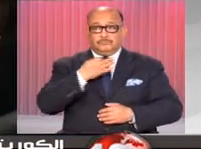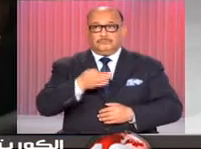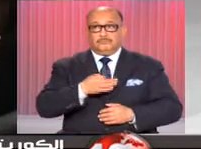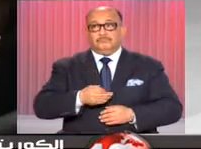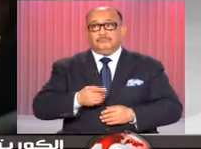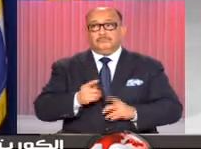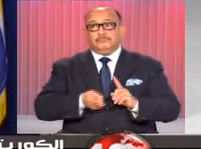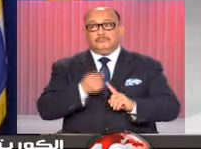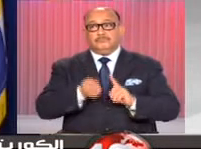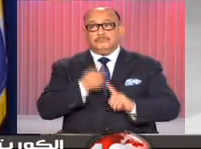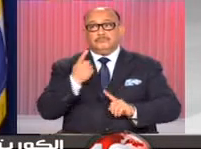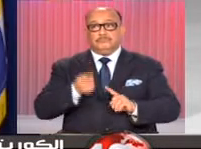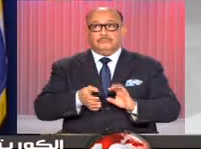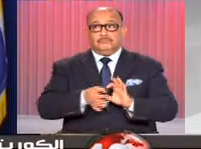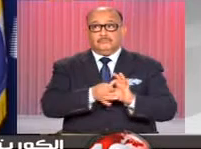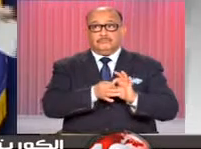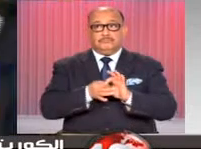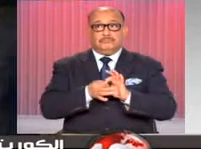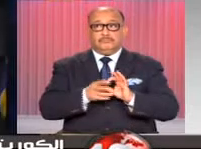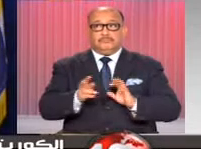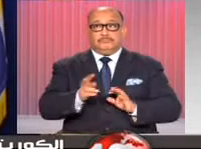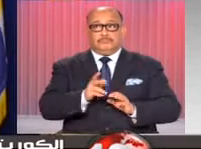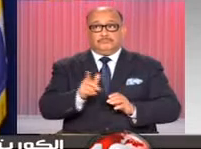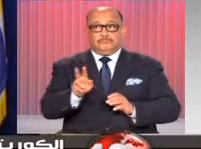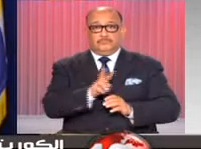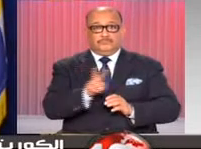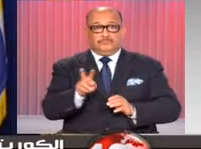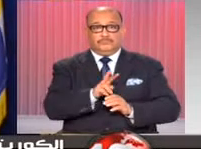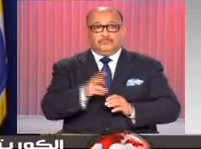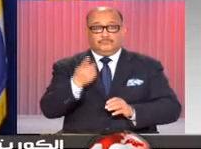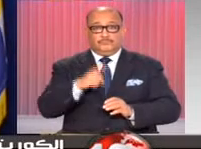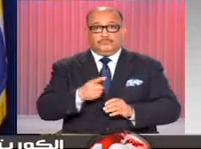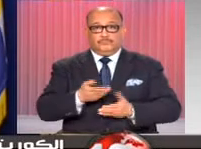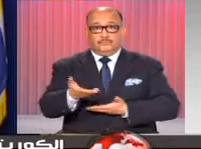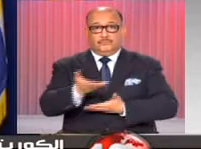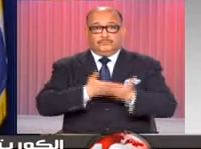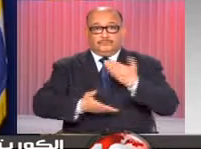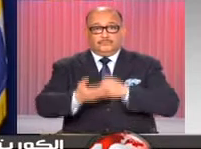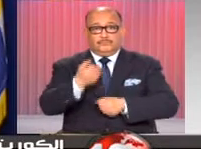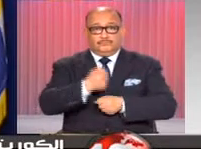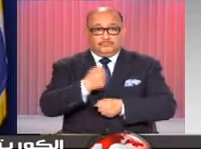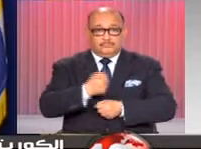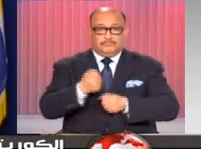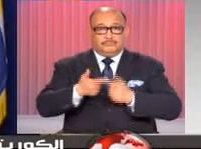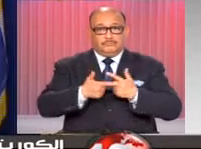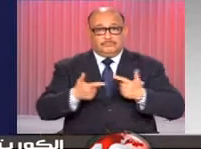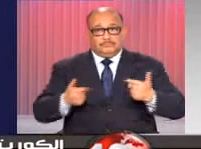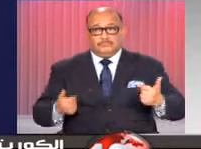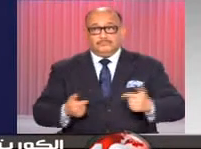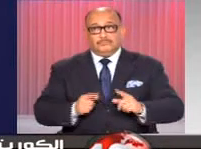في عقاب توجيه واشنطن حليفة سيول اتهام بيونغيانغ بهجوم إلكتروني